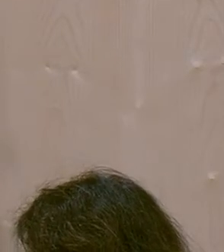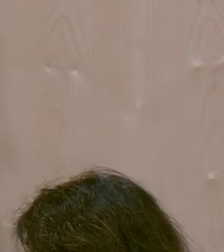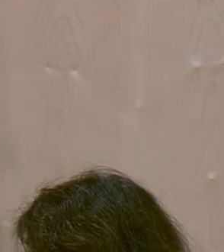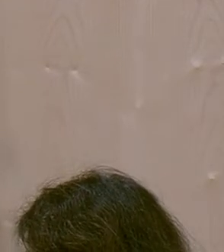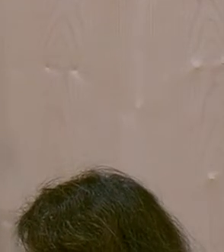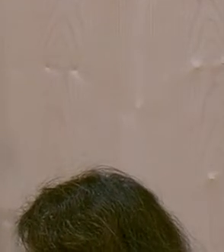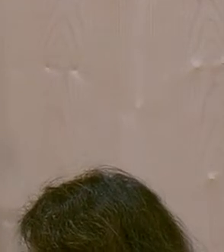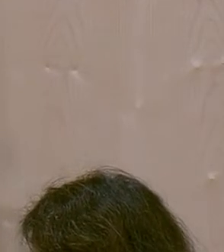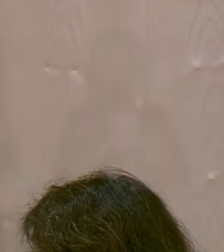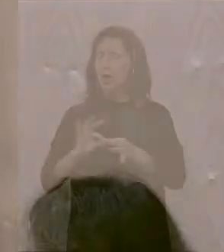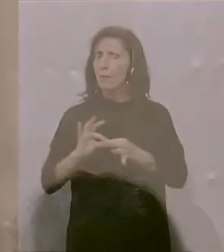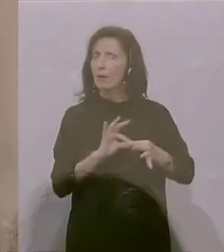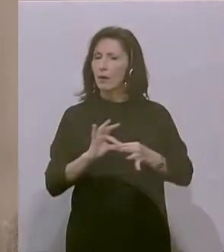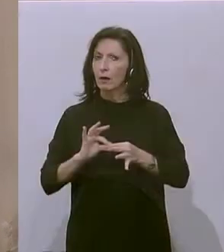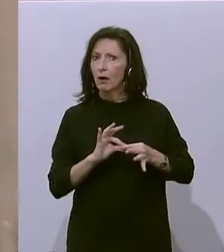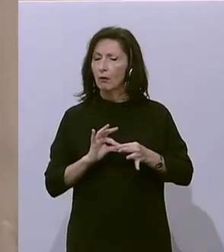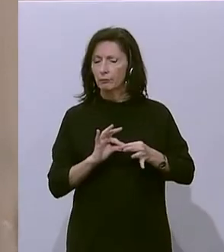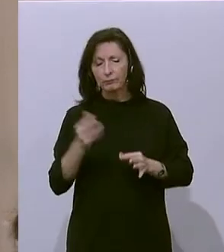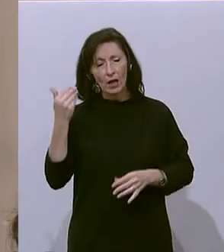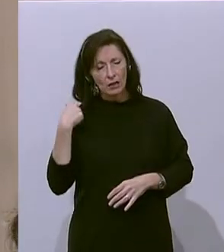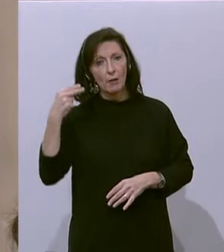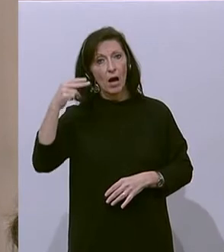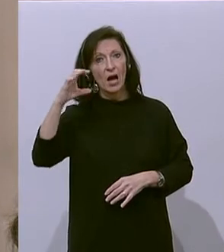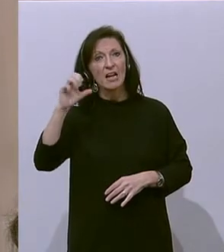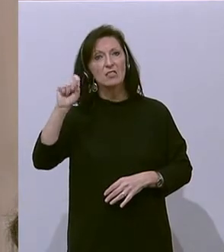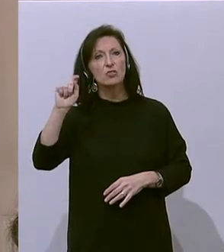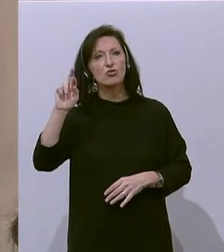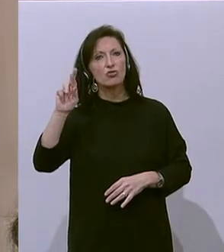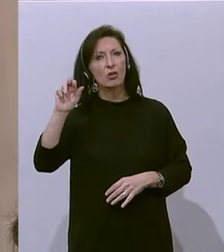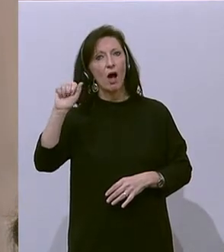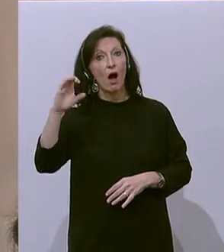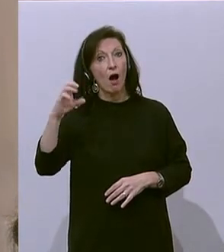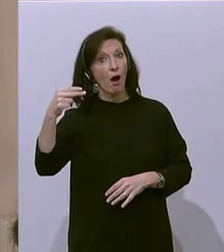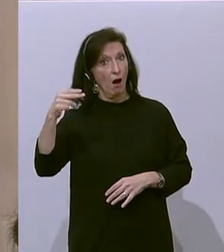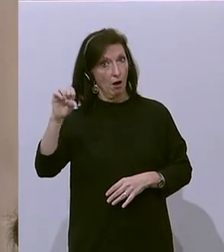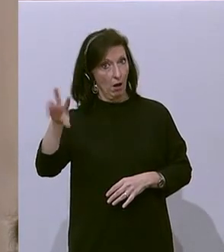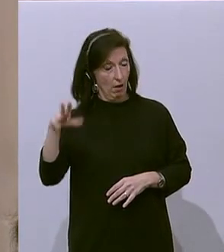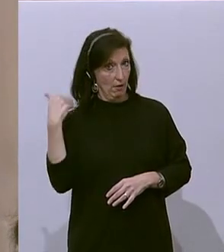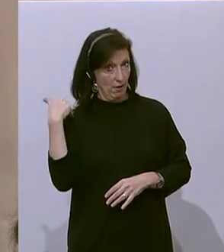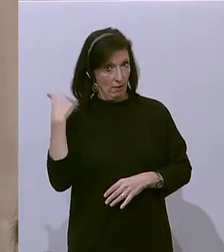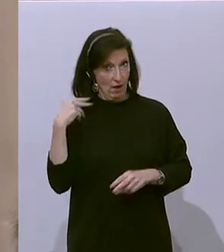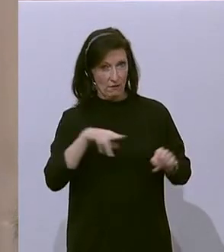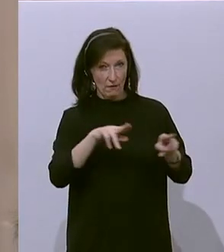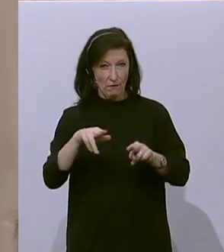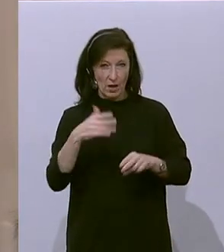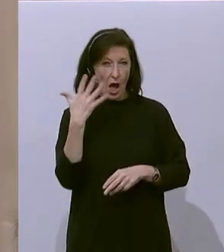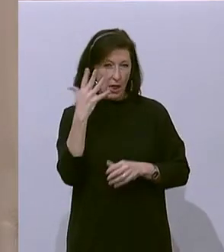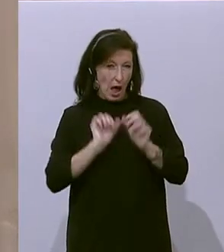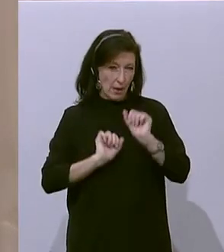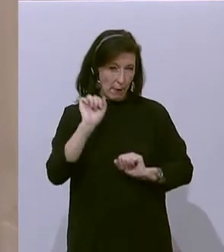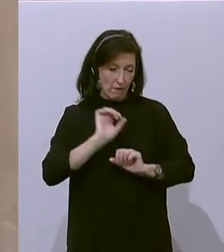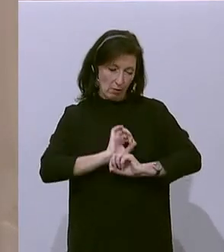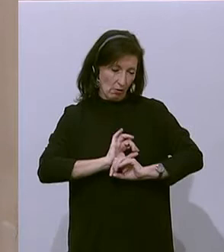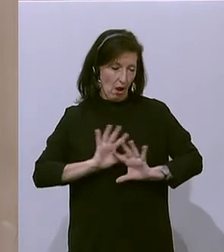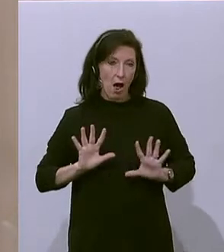zwingend auf. Und es war Heinz-Christian Strache, der im Ibiza-Video mit einer eindeutigen Handbewegung